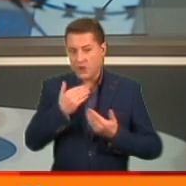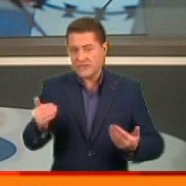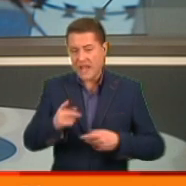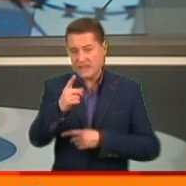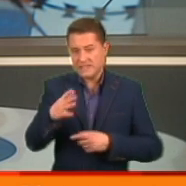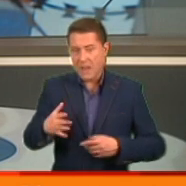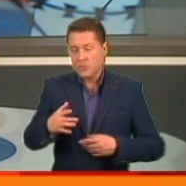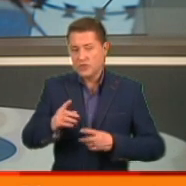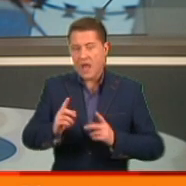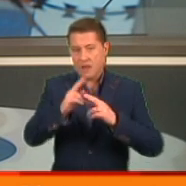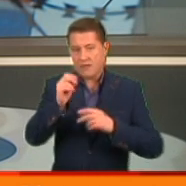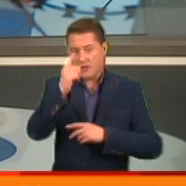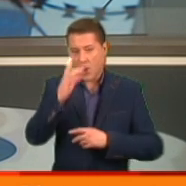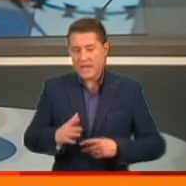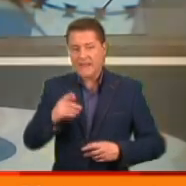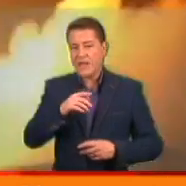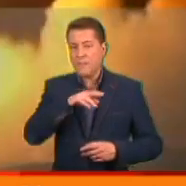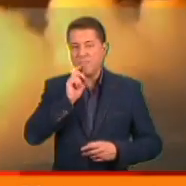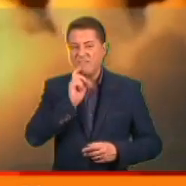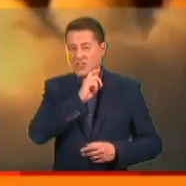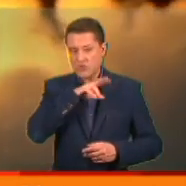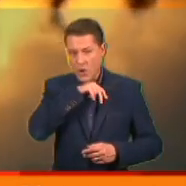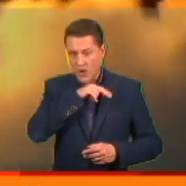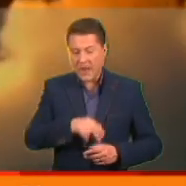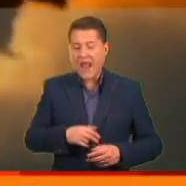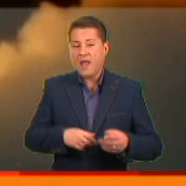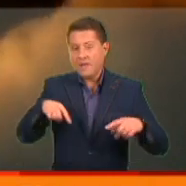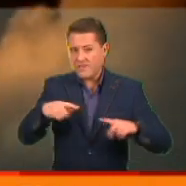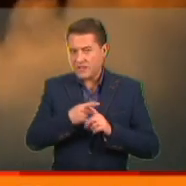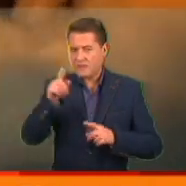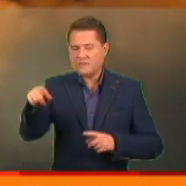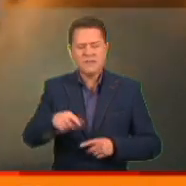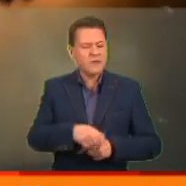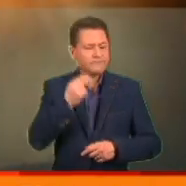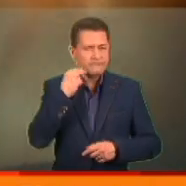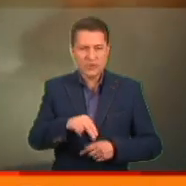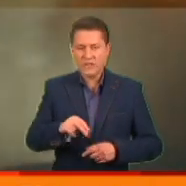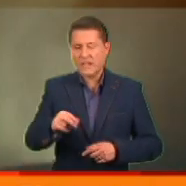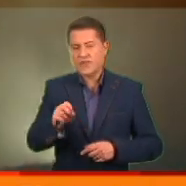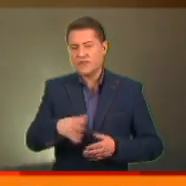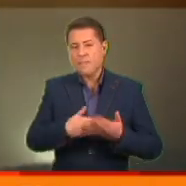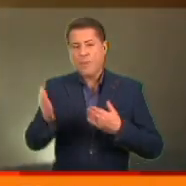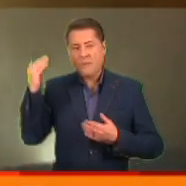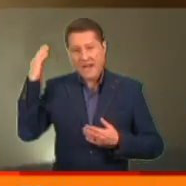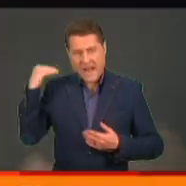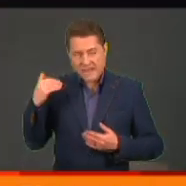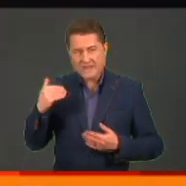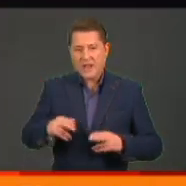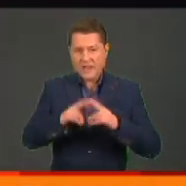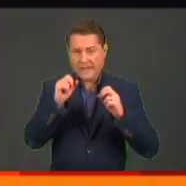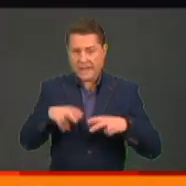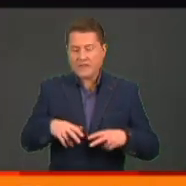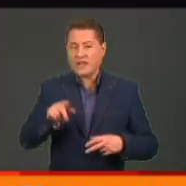запуск ракети Північною Кореєю. Виявляється, що технічно вона досконаліша за попередні аналоги і тепер